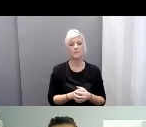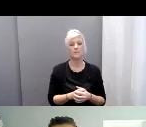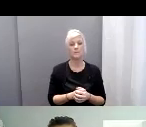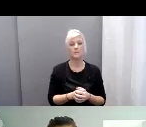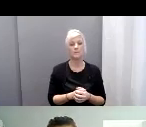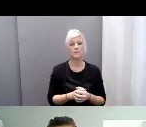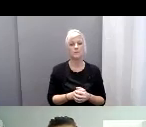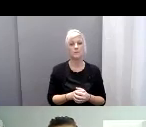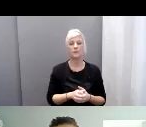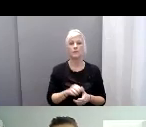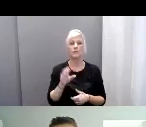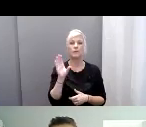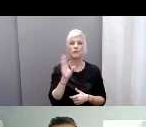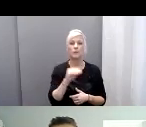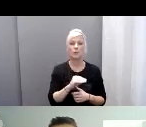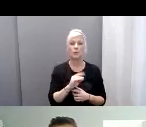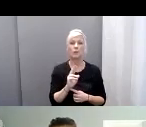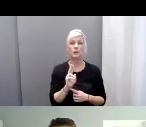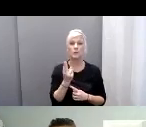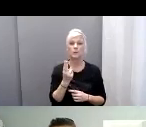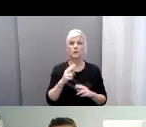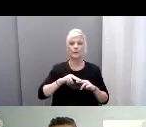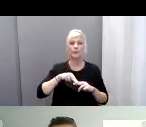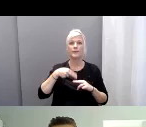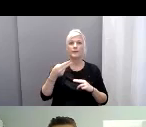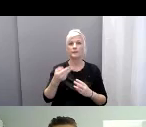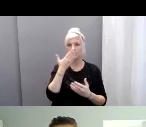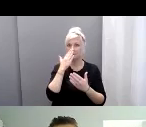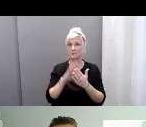Då kan du få ta nästa bild, Lena.